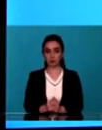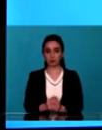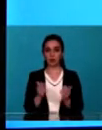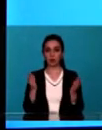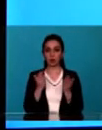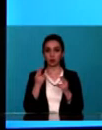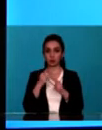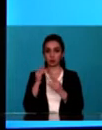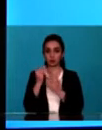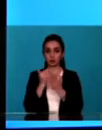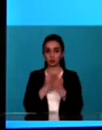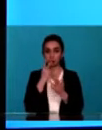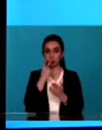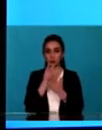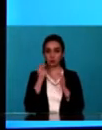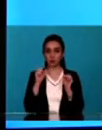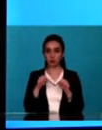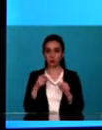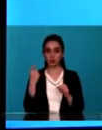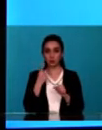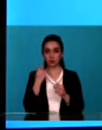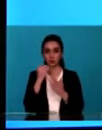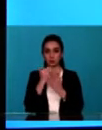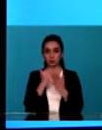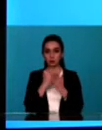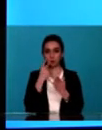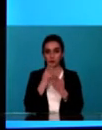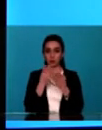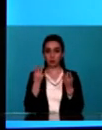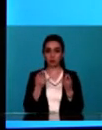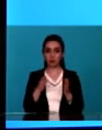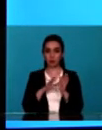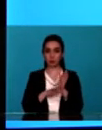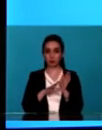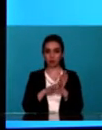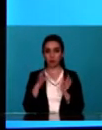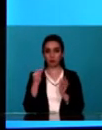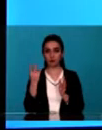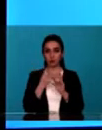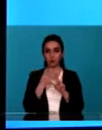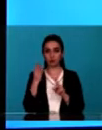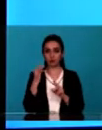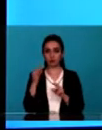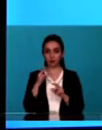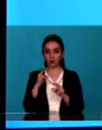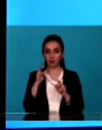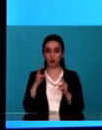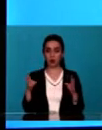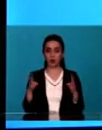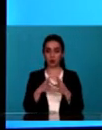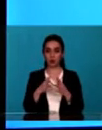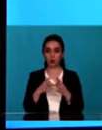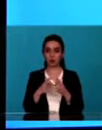виды списков мы с вами можем рассмотреть? Первый вид списка у нас будет простой, и второй вид списка у нас будет